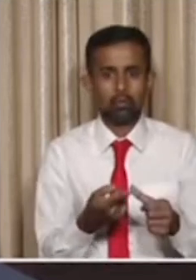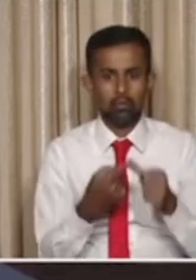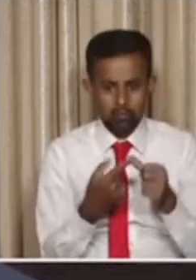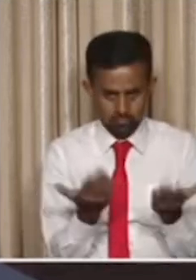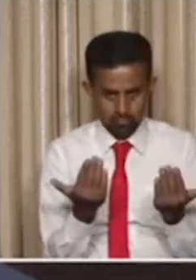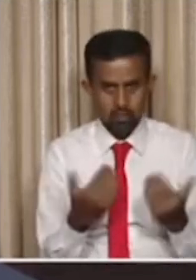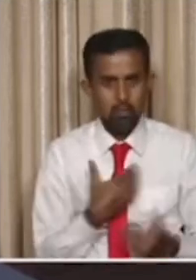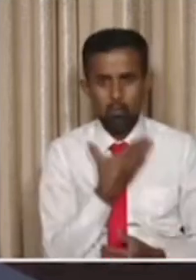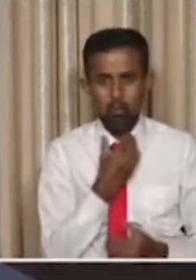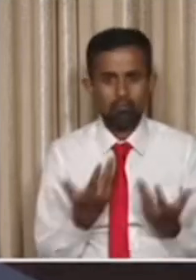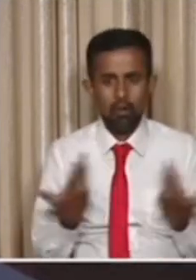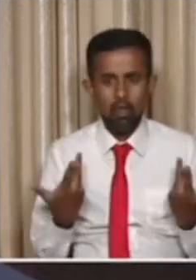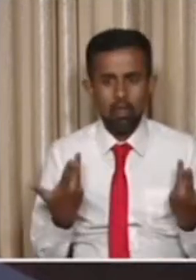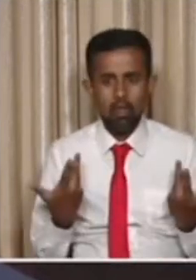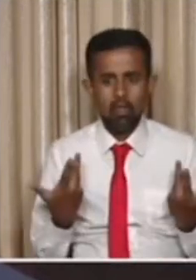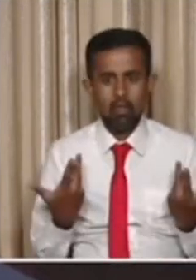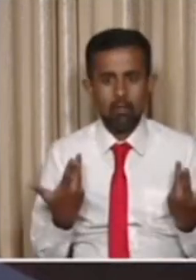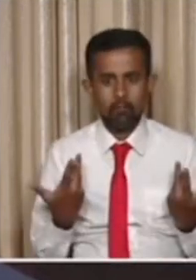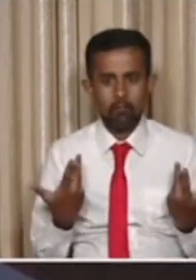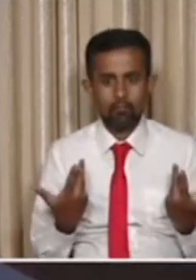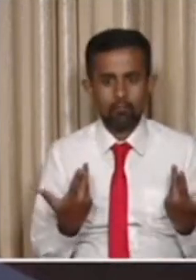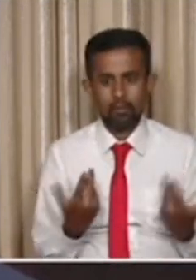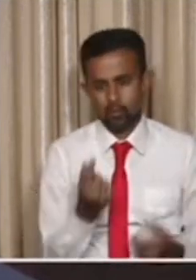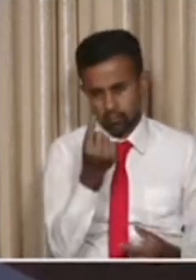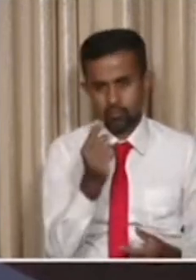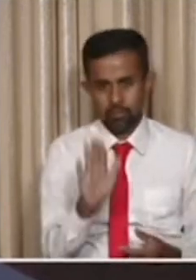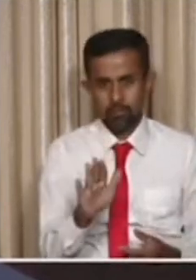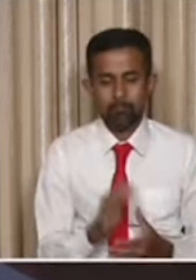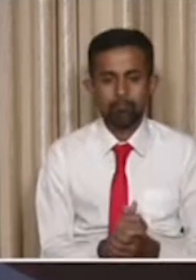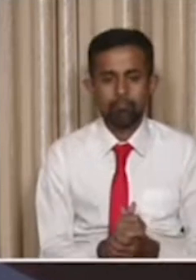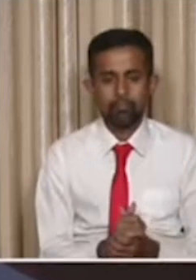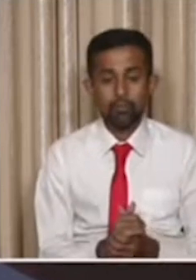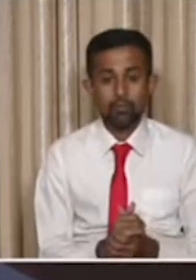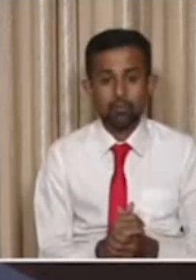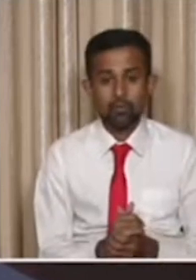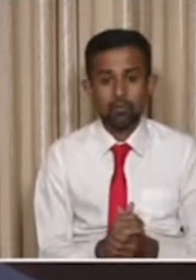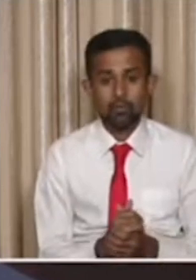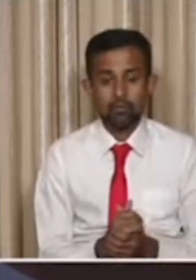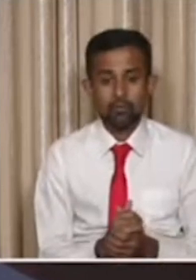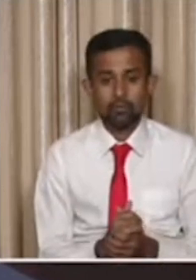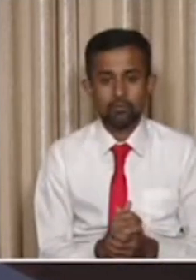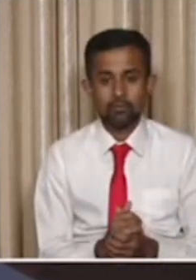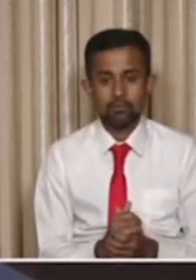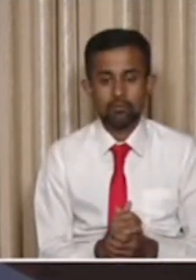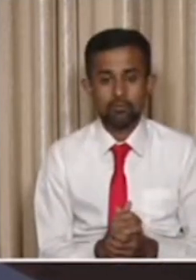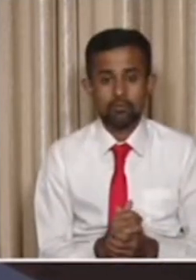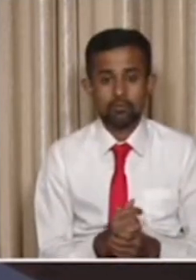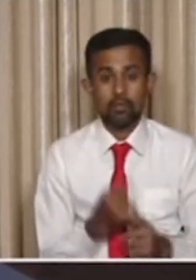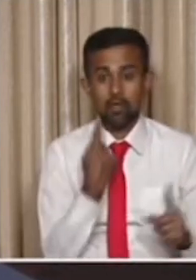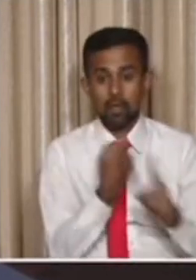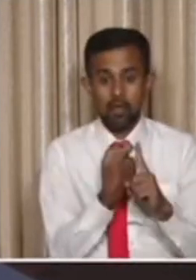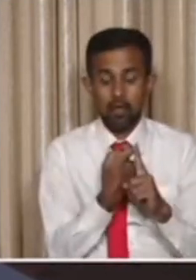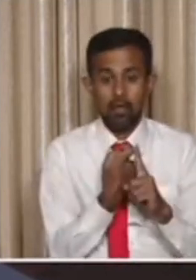ekorn. Mummy buru koran de. Consult. Mau pada ini taparak. Taparakin de. Consultant to Sri Lanka cricket candy cricket campus